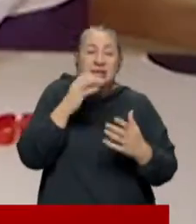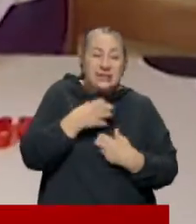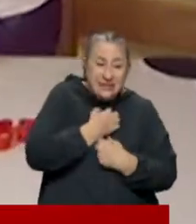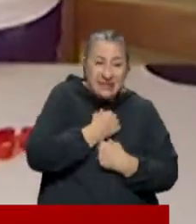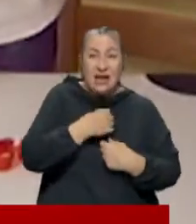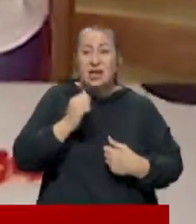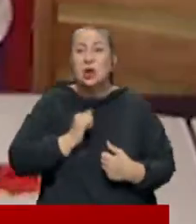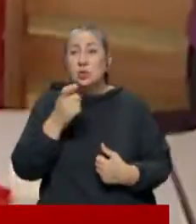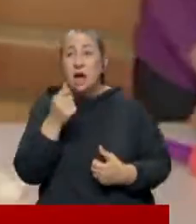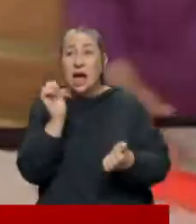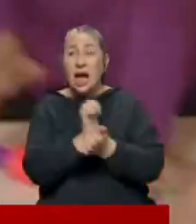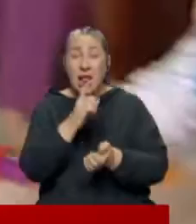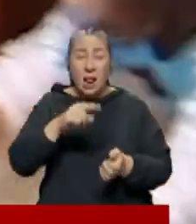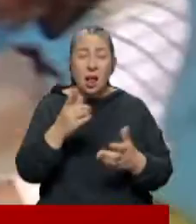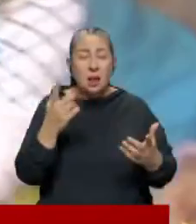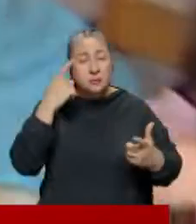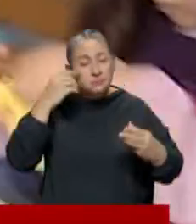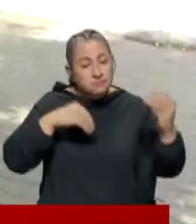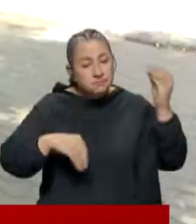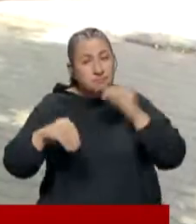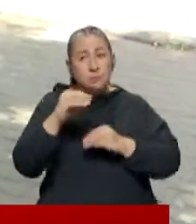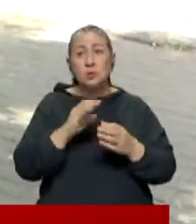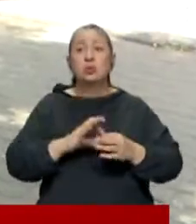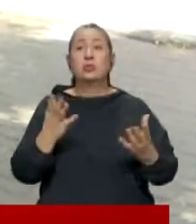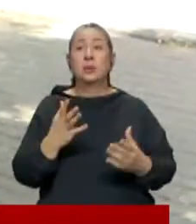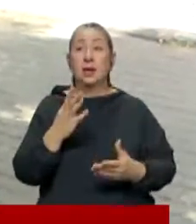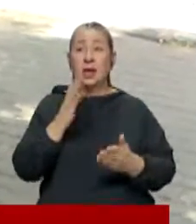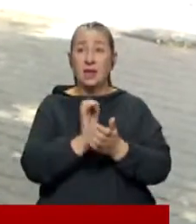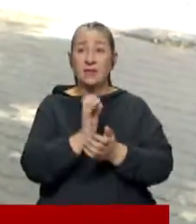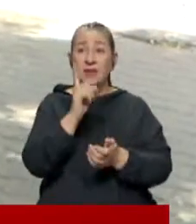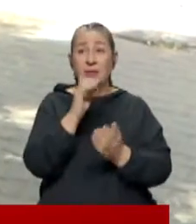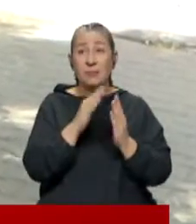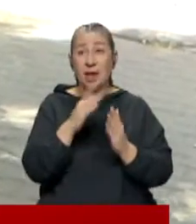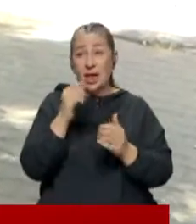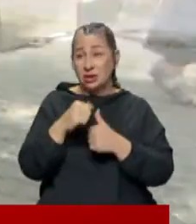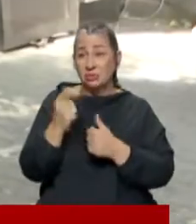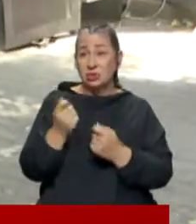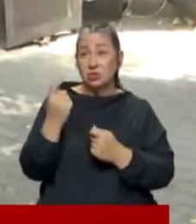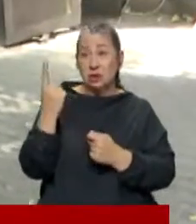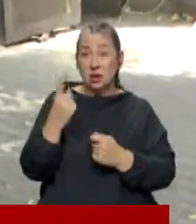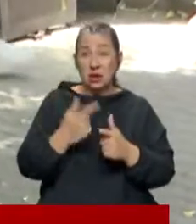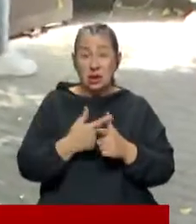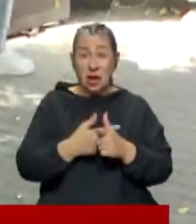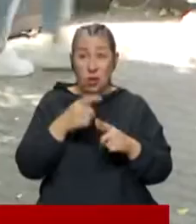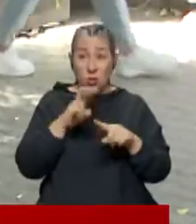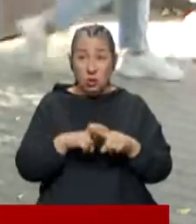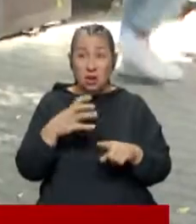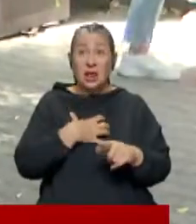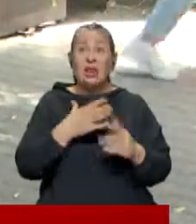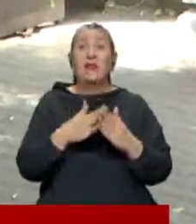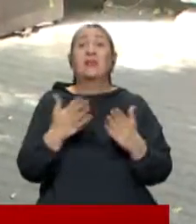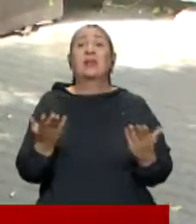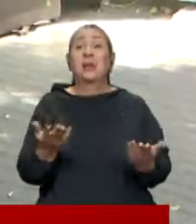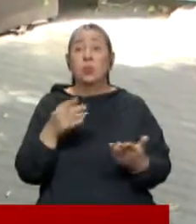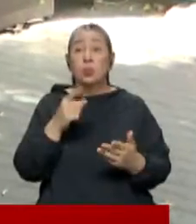gelirli asgari ücretli aileler işin içinden çıkamıyor. Evimizde tek maaş giriyor, sadece eşim çalışıyor. Kirada oturuyoruz, kendi evimiz